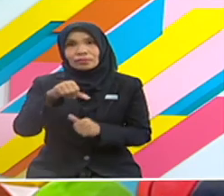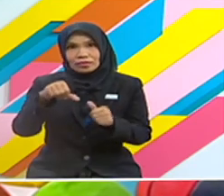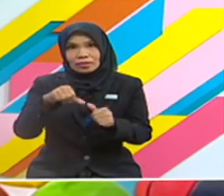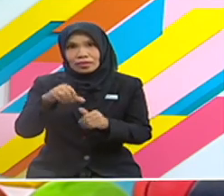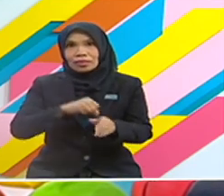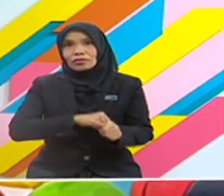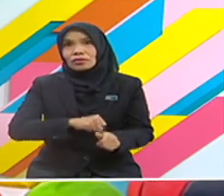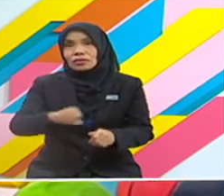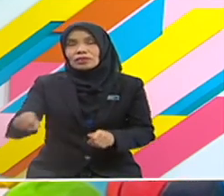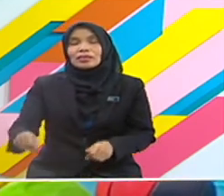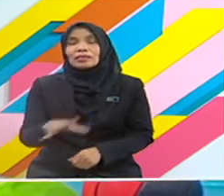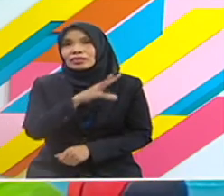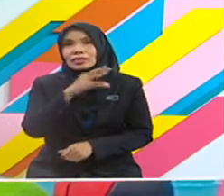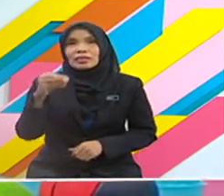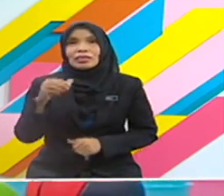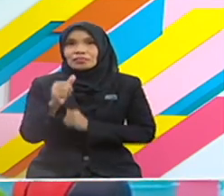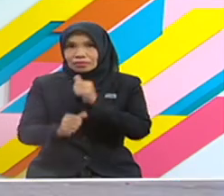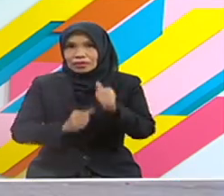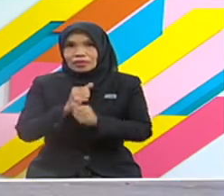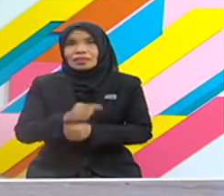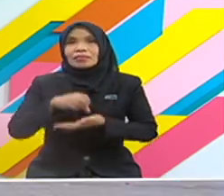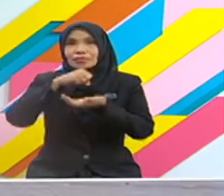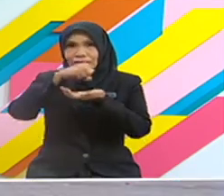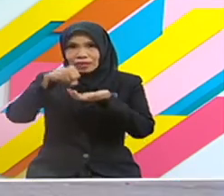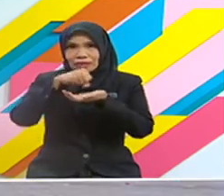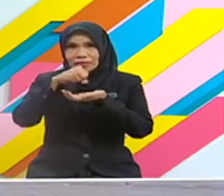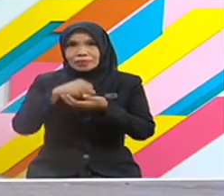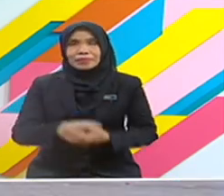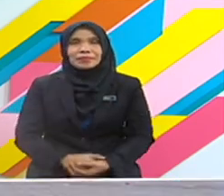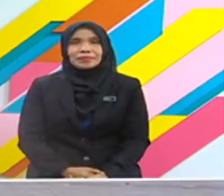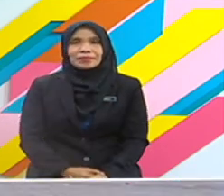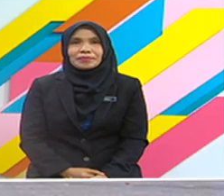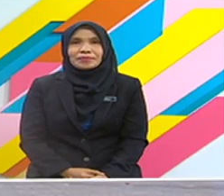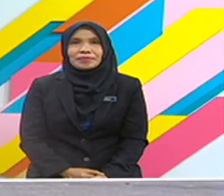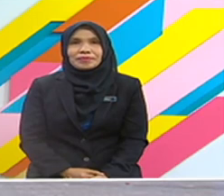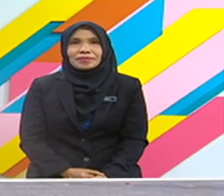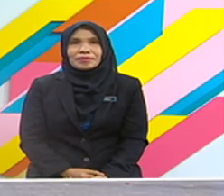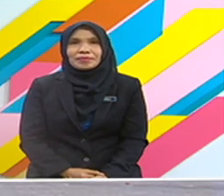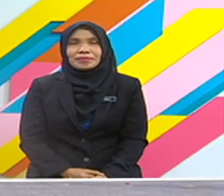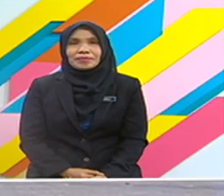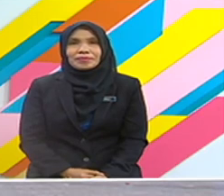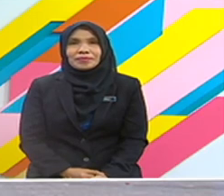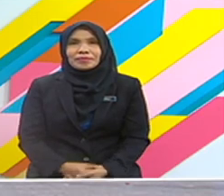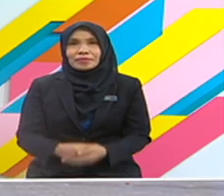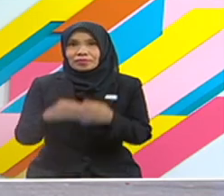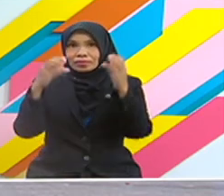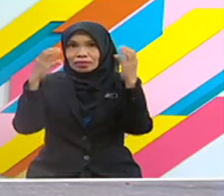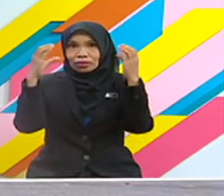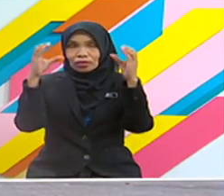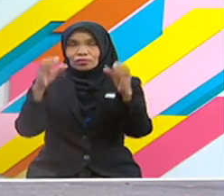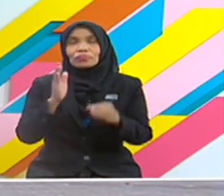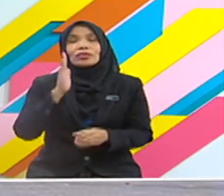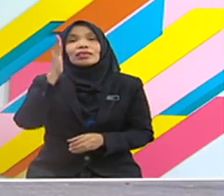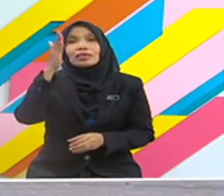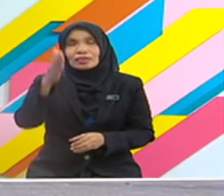Dan hari ini Cikgu Suhaila dan juga Cikgu Syaira akan mengajar kita tentang